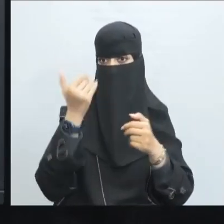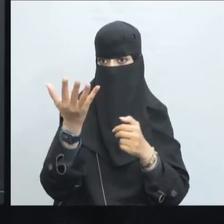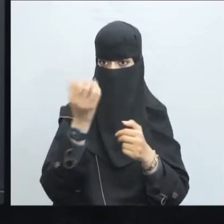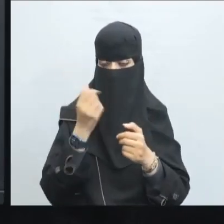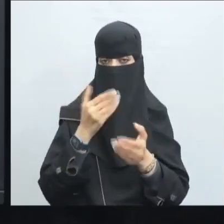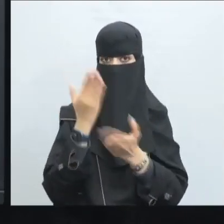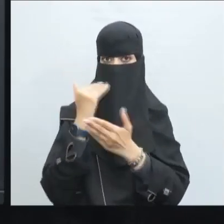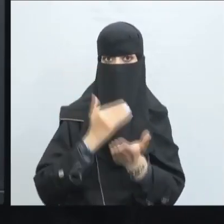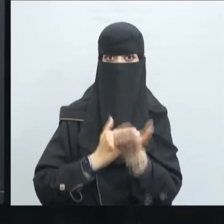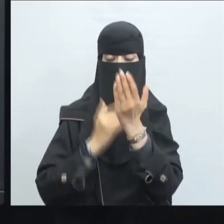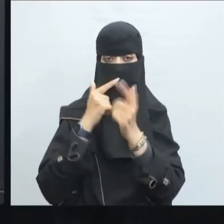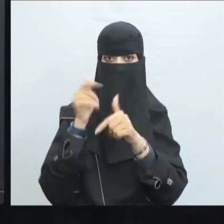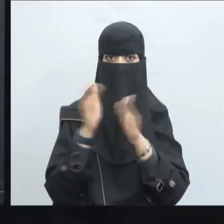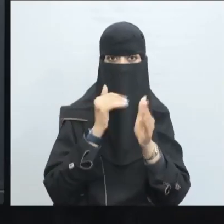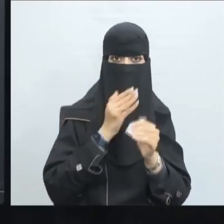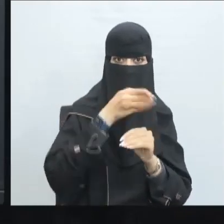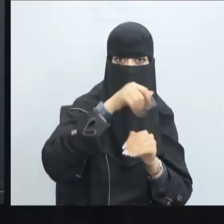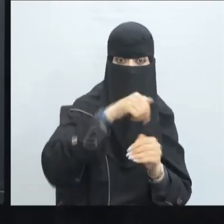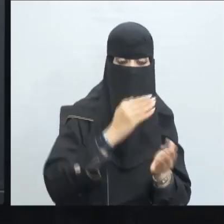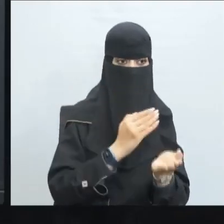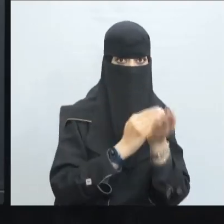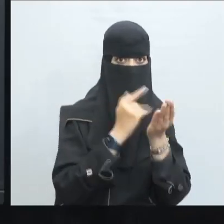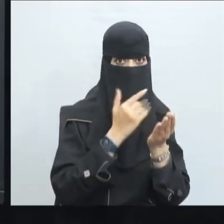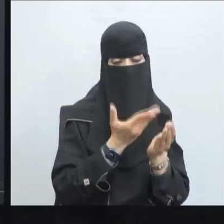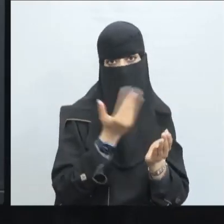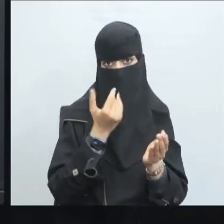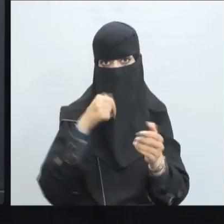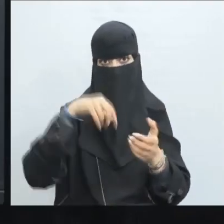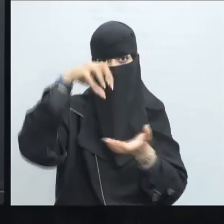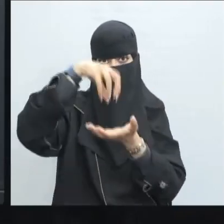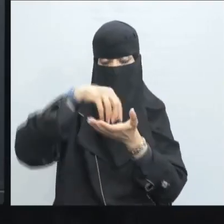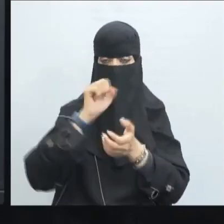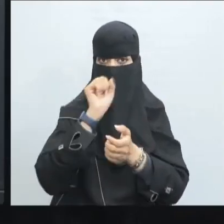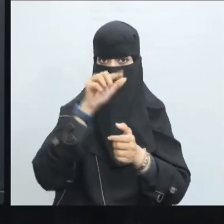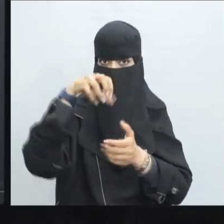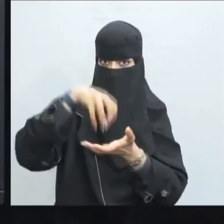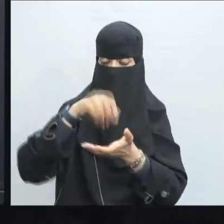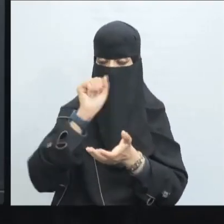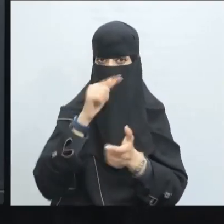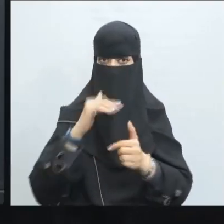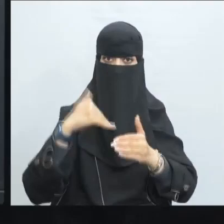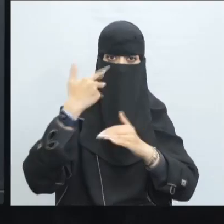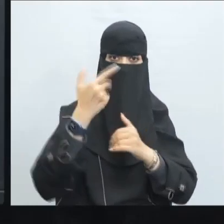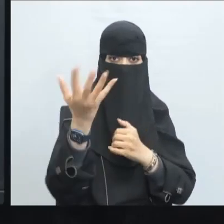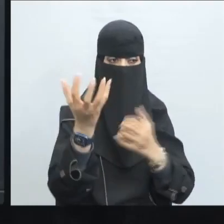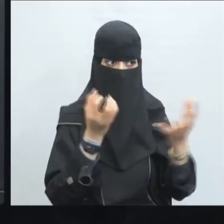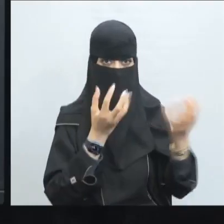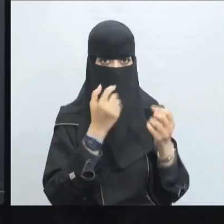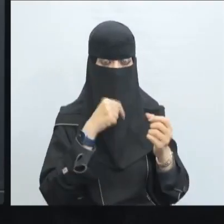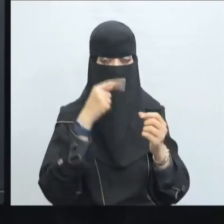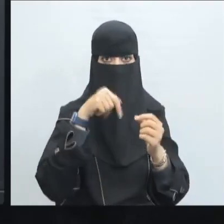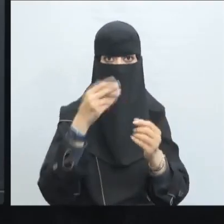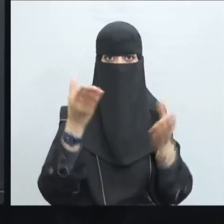وايضا قد يلجا الى طرح التذاكر مبكرا عبر منصه معينه او موقع وبالتالي هو يجمع ما بين بين